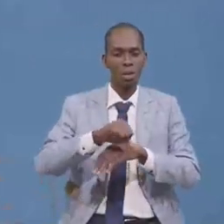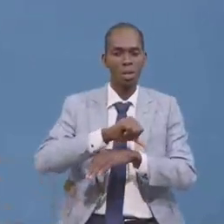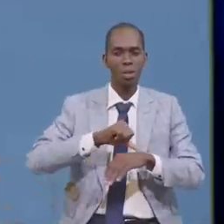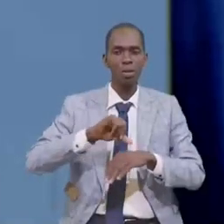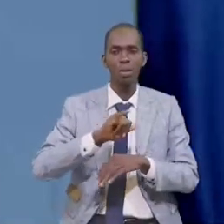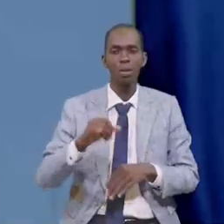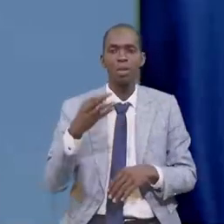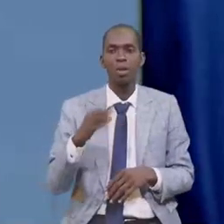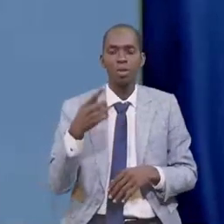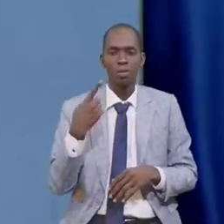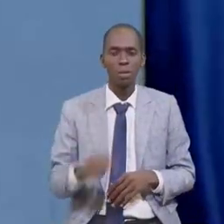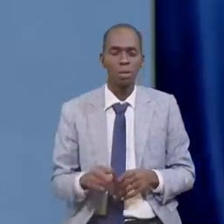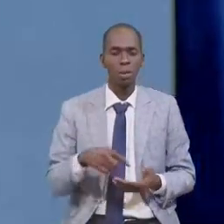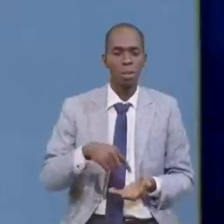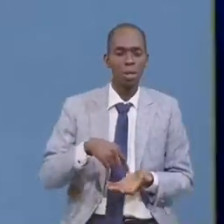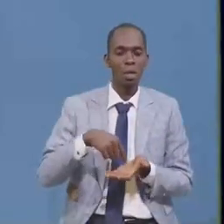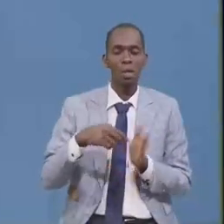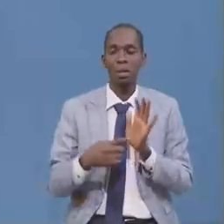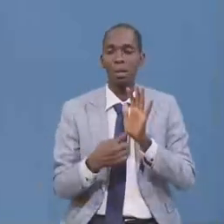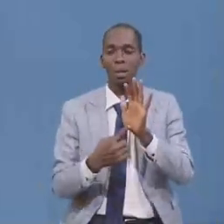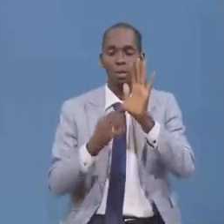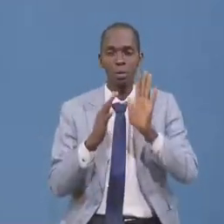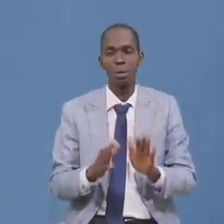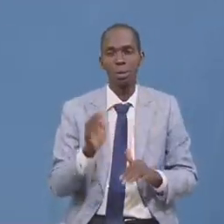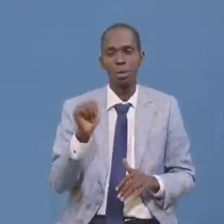Ensuite, il nous donne l'onction des ambassadeurs.